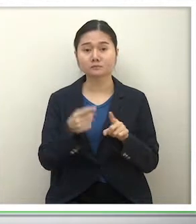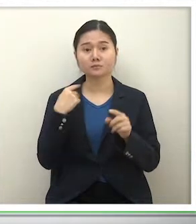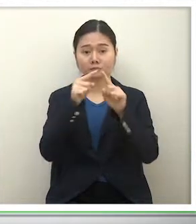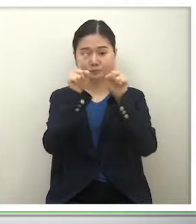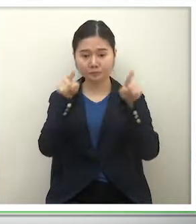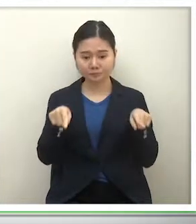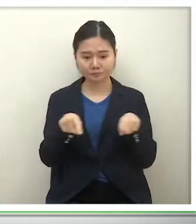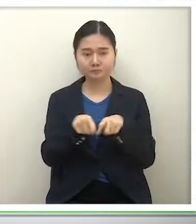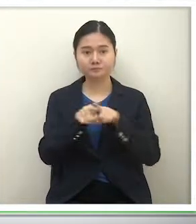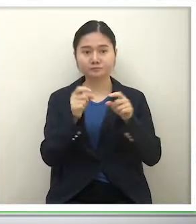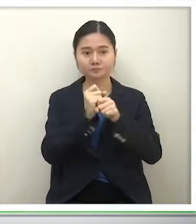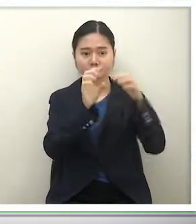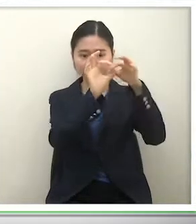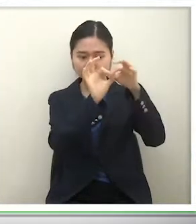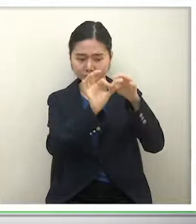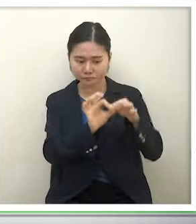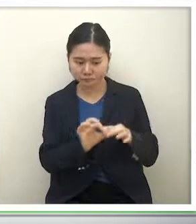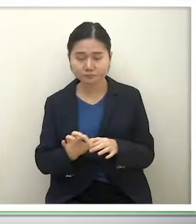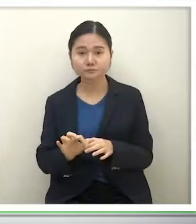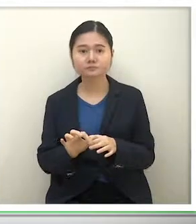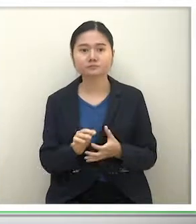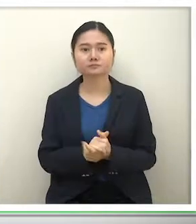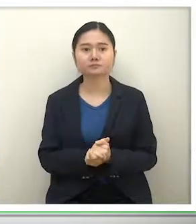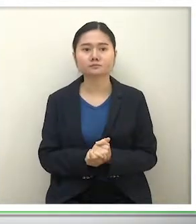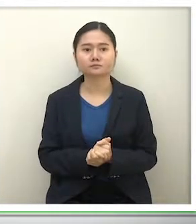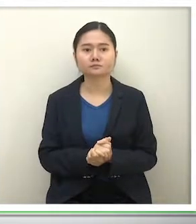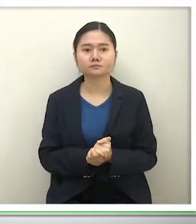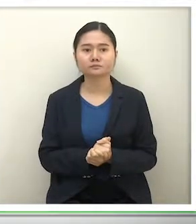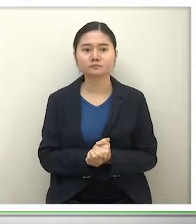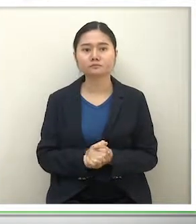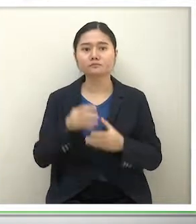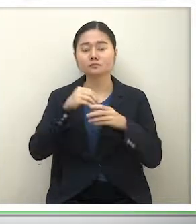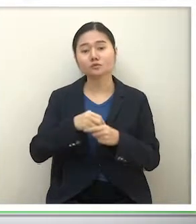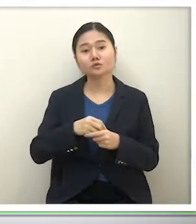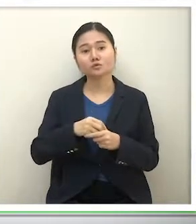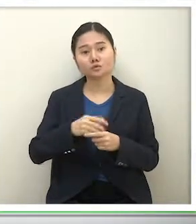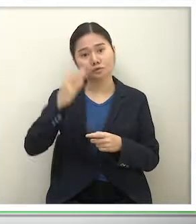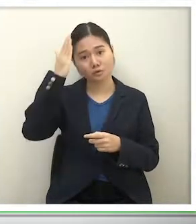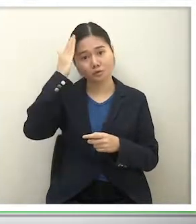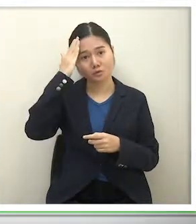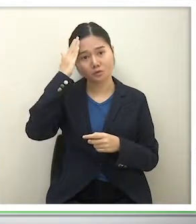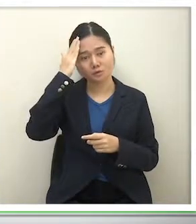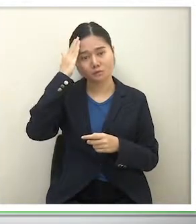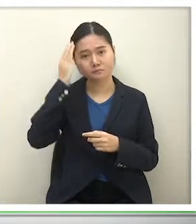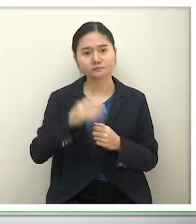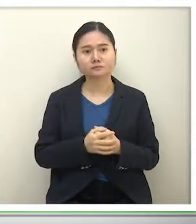ครับบนนี้บอกว่าอยู่ที่หัวเป็นตัวหลักใช่ไหม